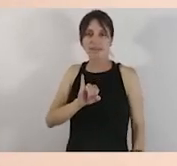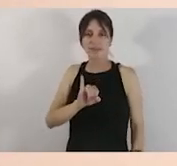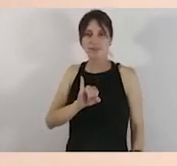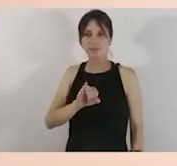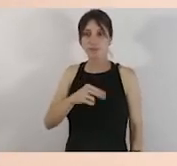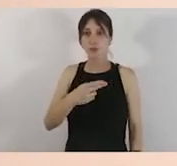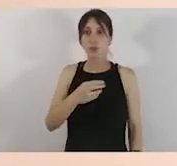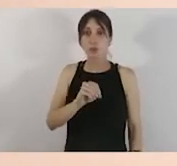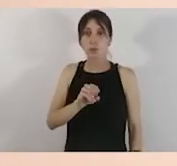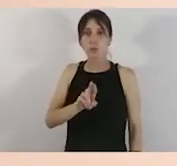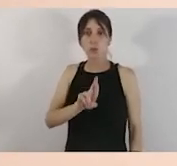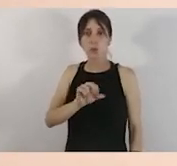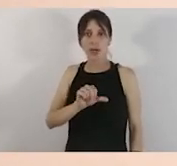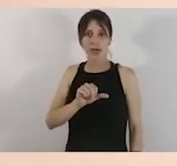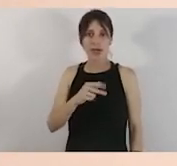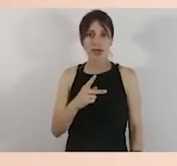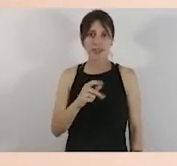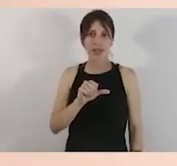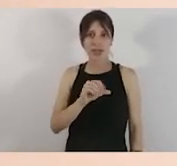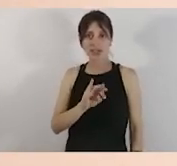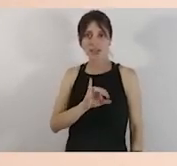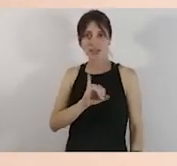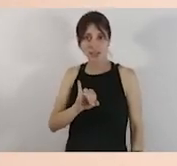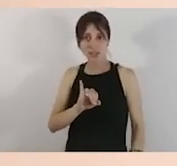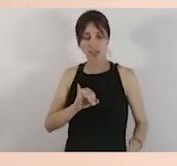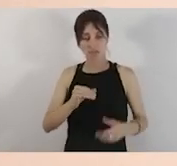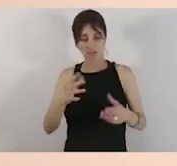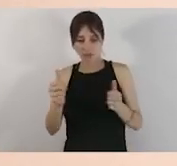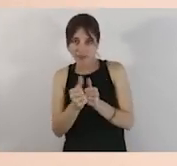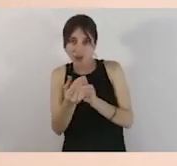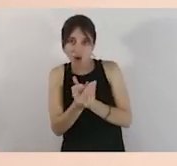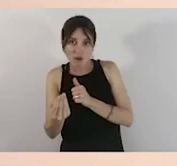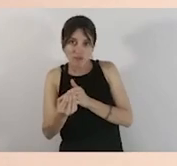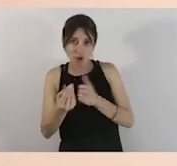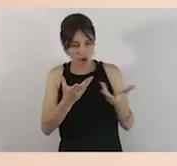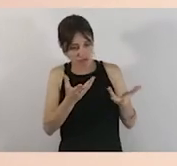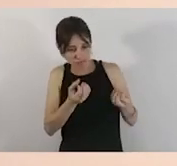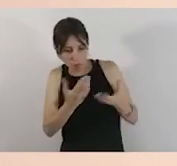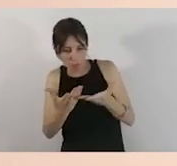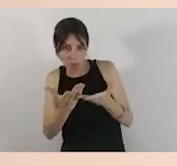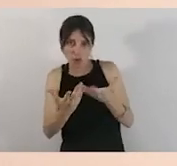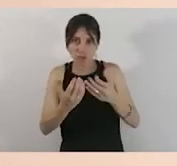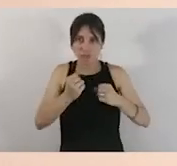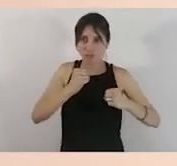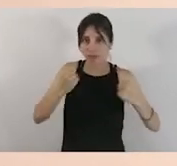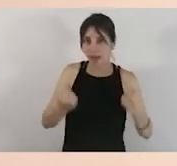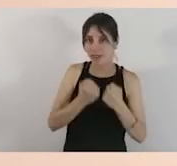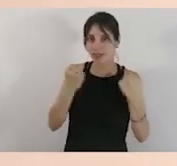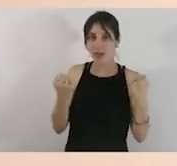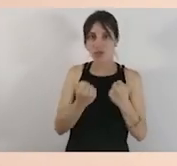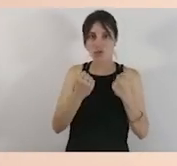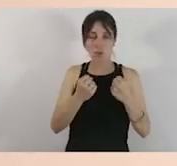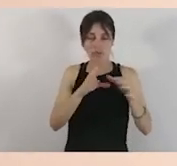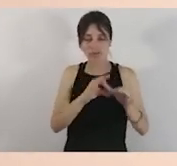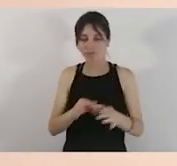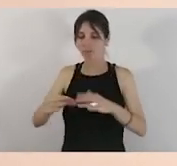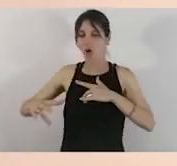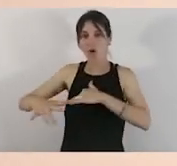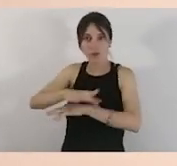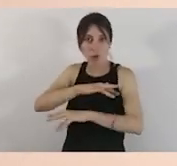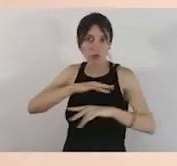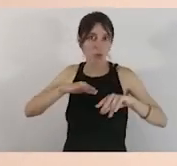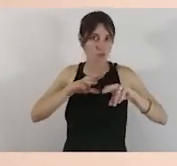agit énormément en faveur avec les enfants dans le domaine de l'environnement et des jardins collectifs. Donc je vous demande de bien vouloir